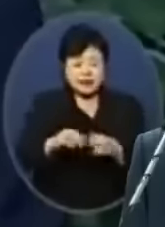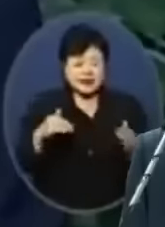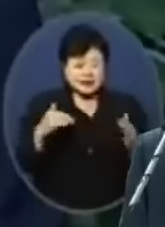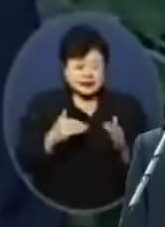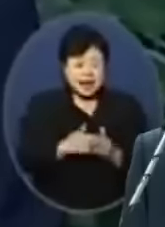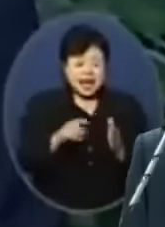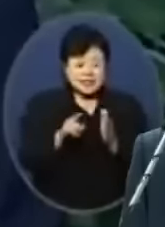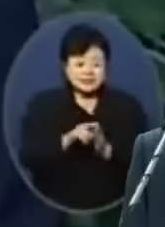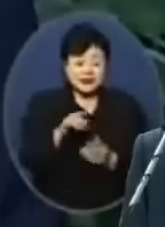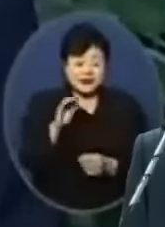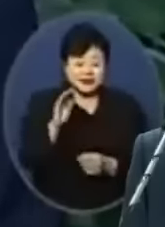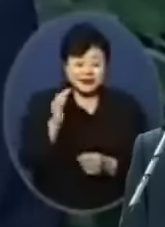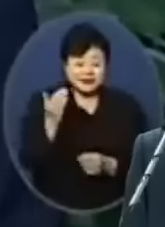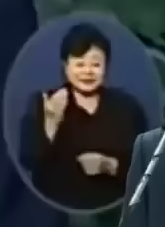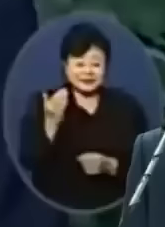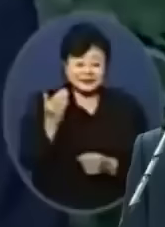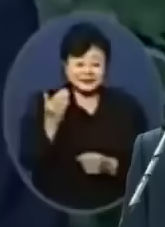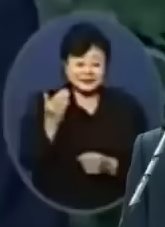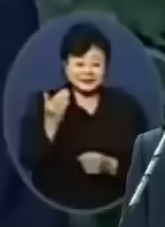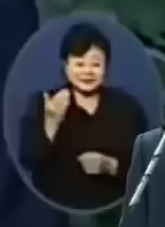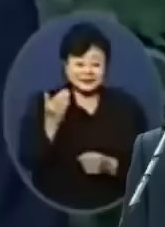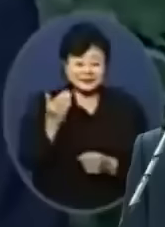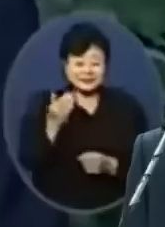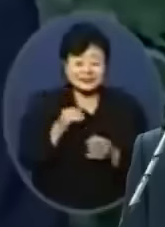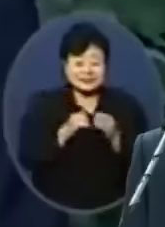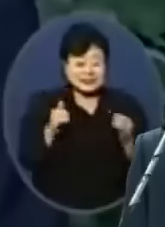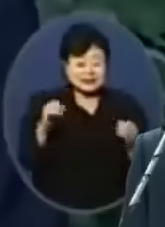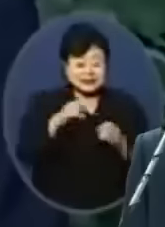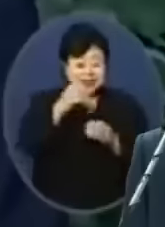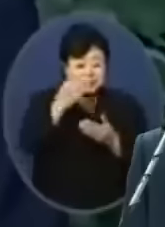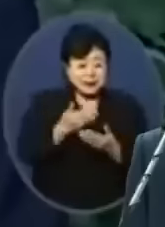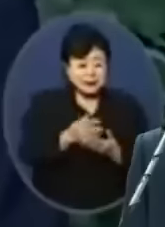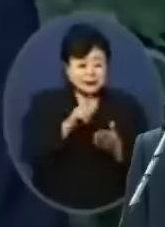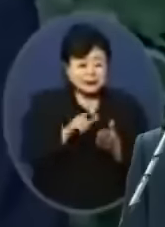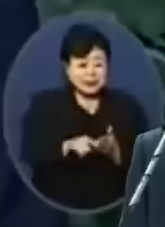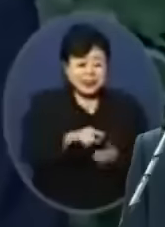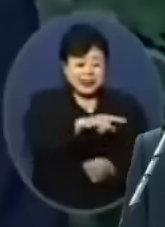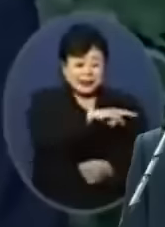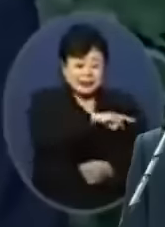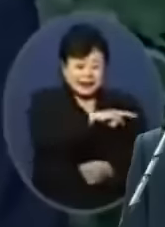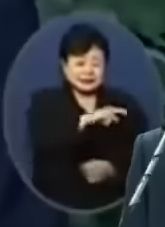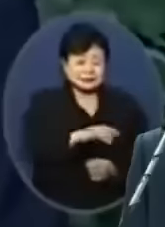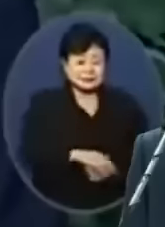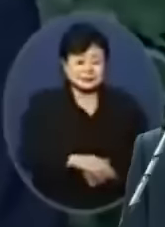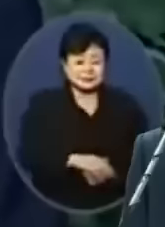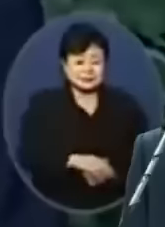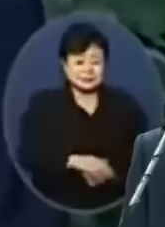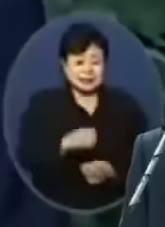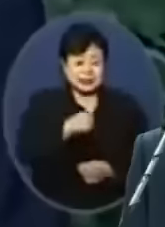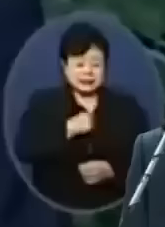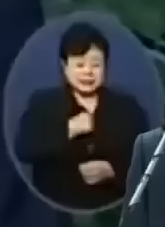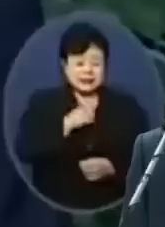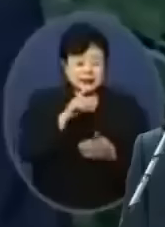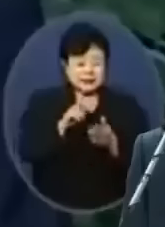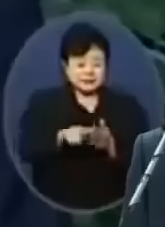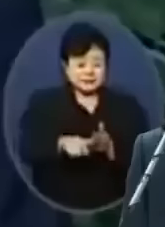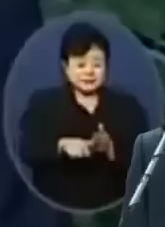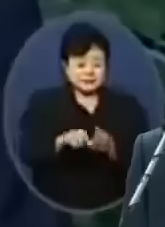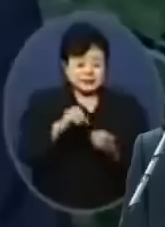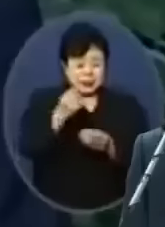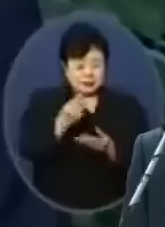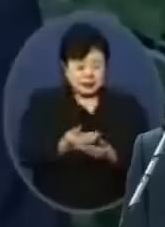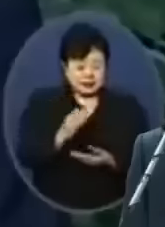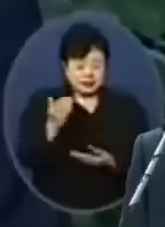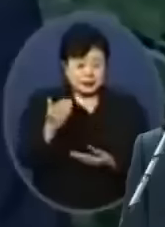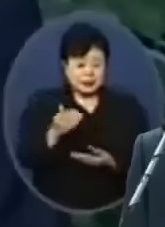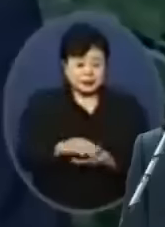끝까지 믿어야 되는 것입니다. 사람이 응답받을 때가 가장 답답할 때 응답이 오는